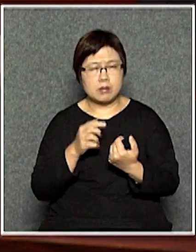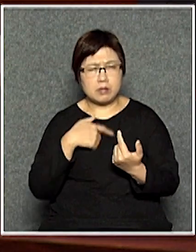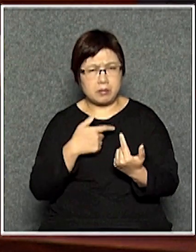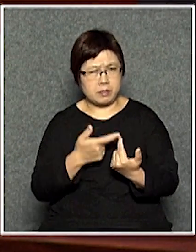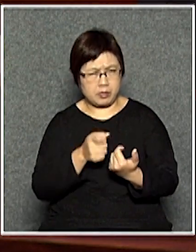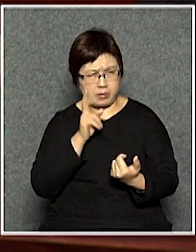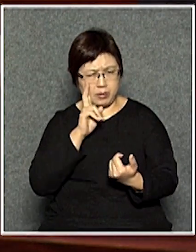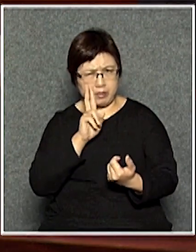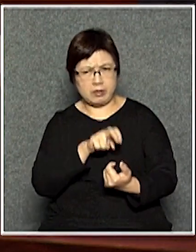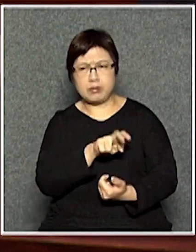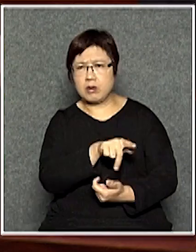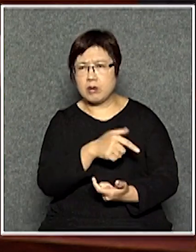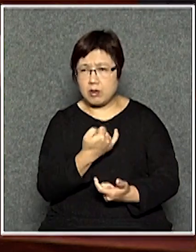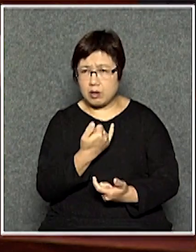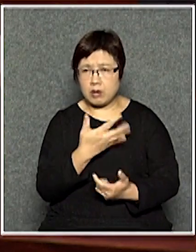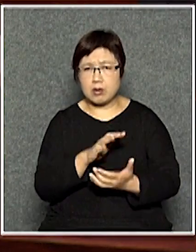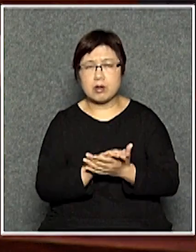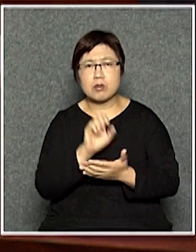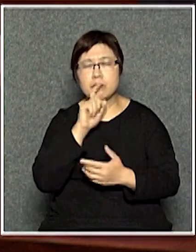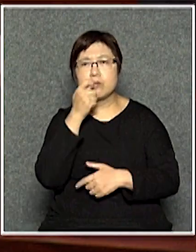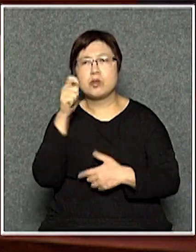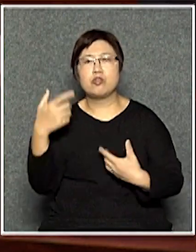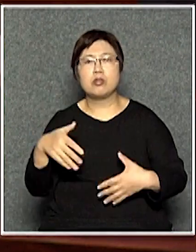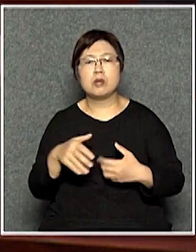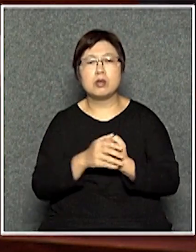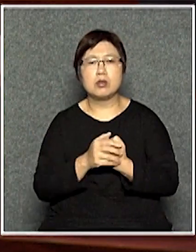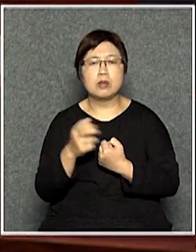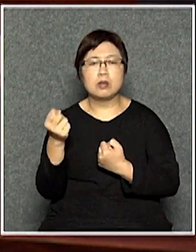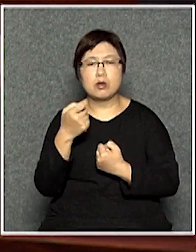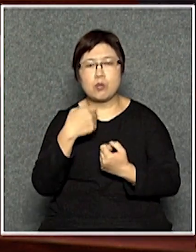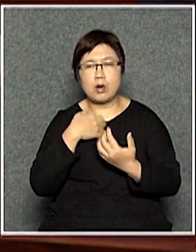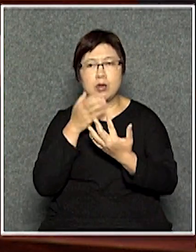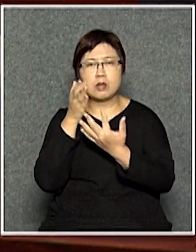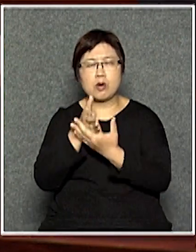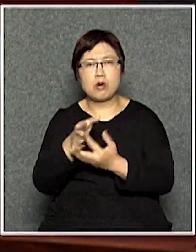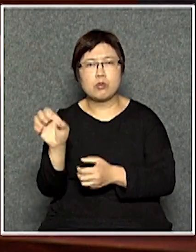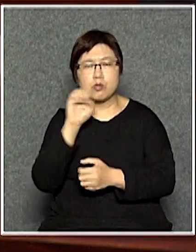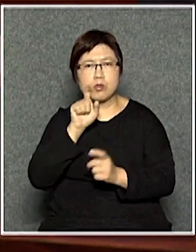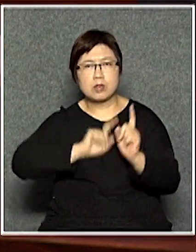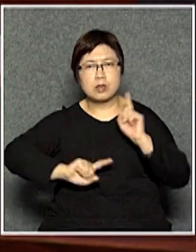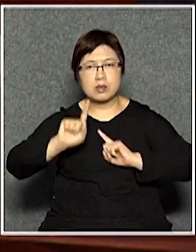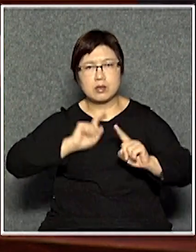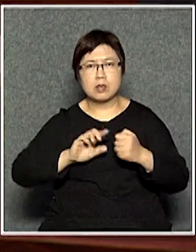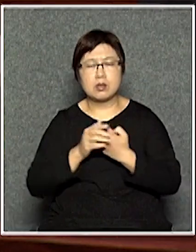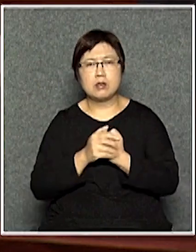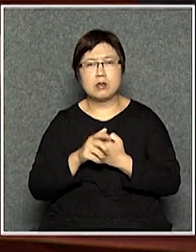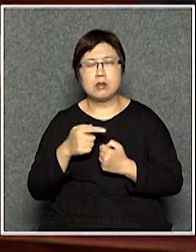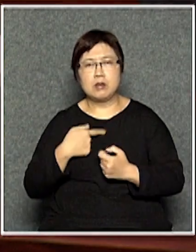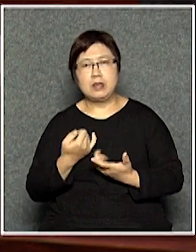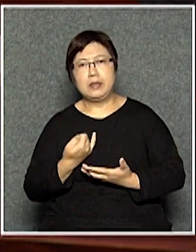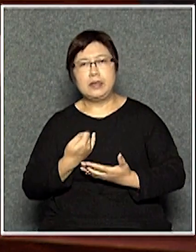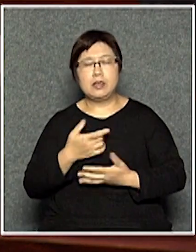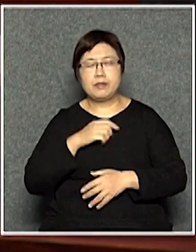席，講到呢度算啦，主席，因為再講咧話我干涉言論自由，我啲小人物咧擔當唔起